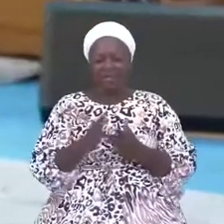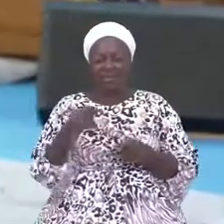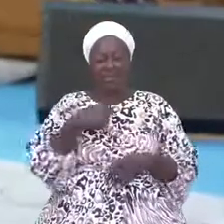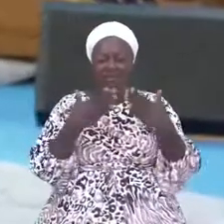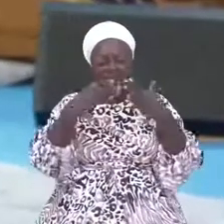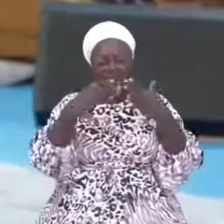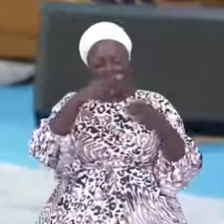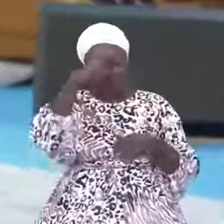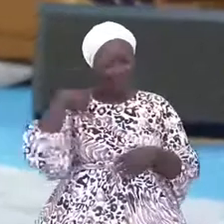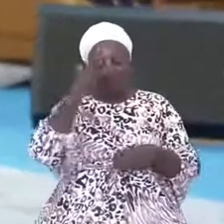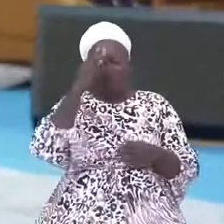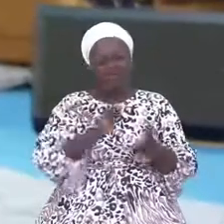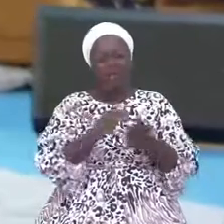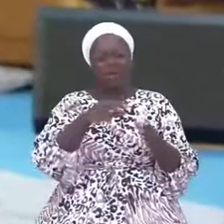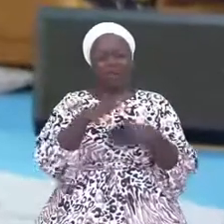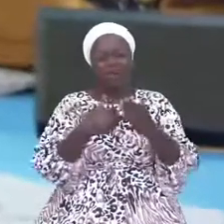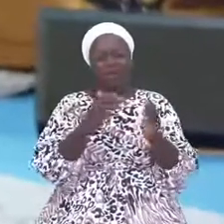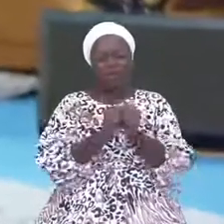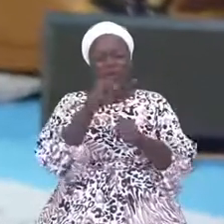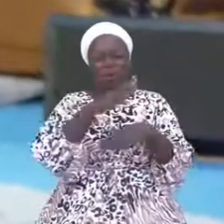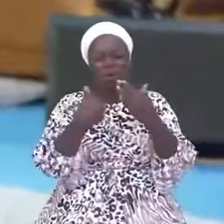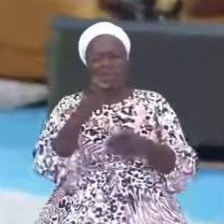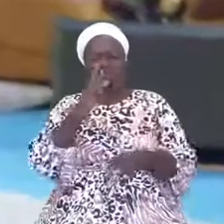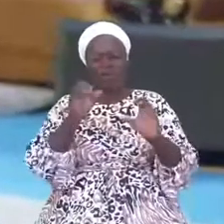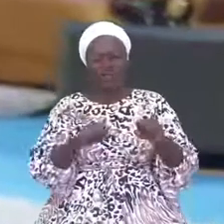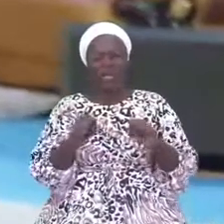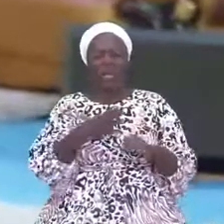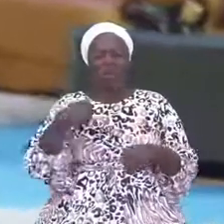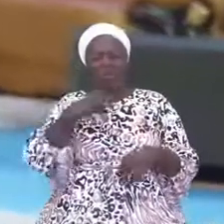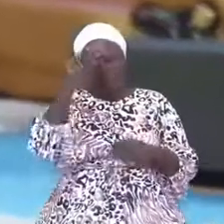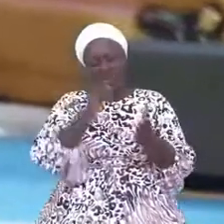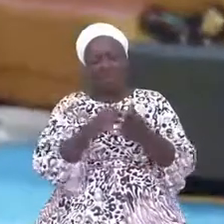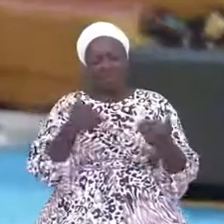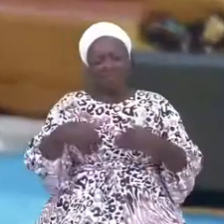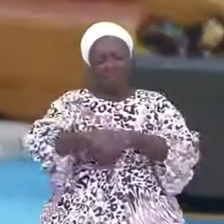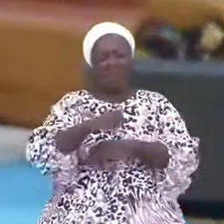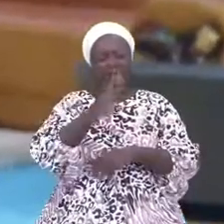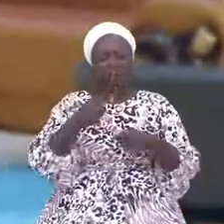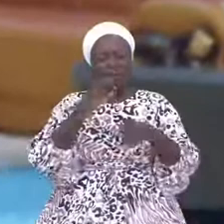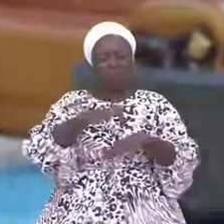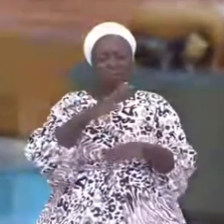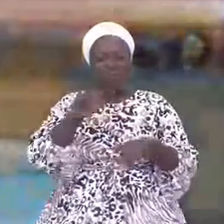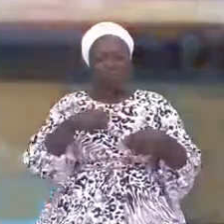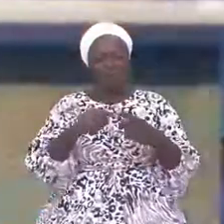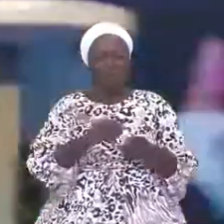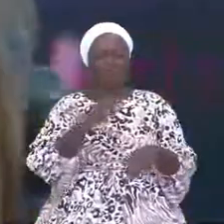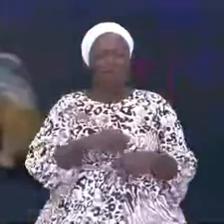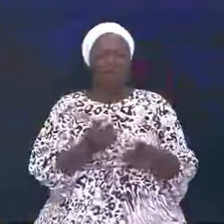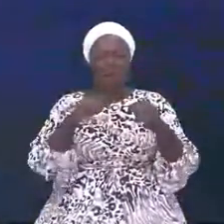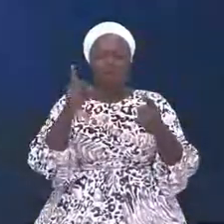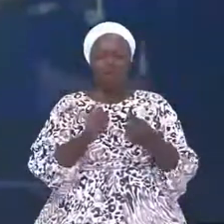Père, au nom puissant de Jésus, nous te remercions parce que nous savons qu'avec toi tout est possible. Nous savons que